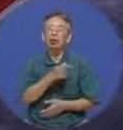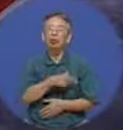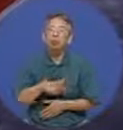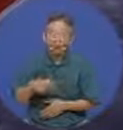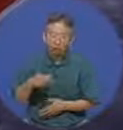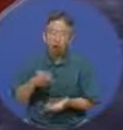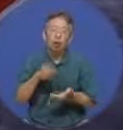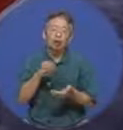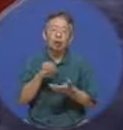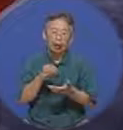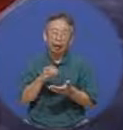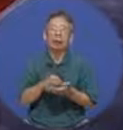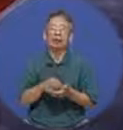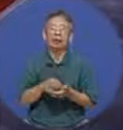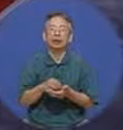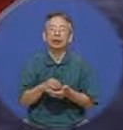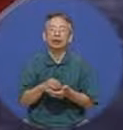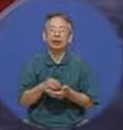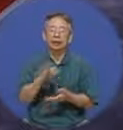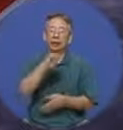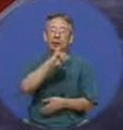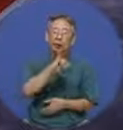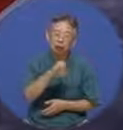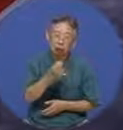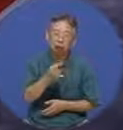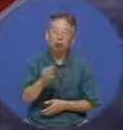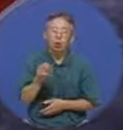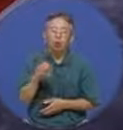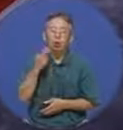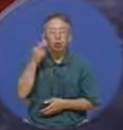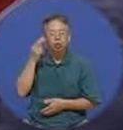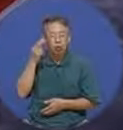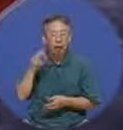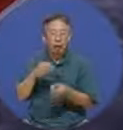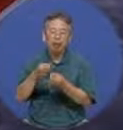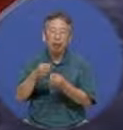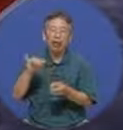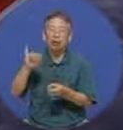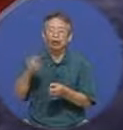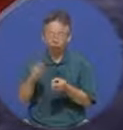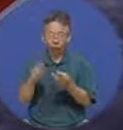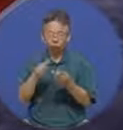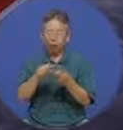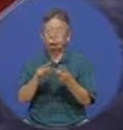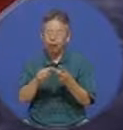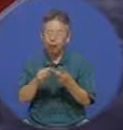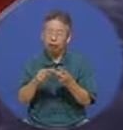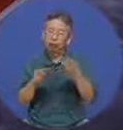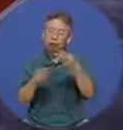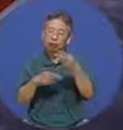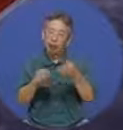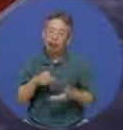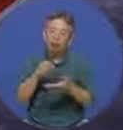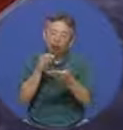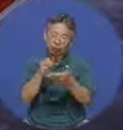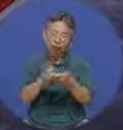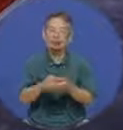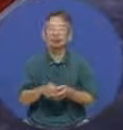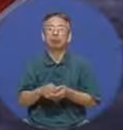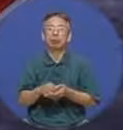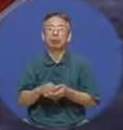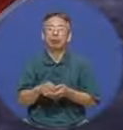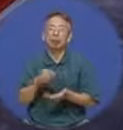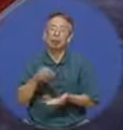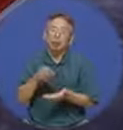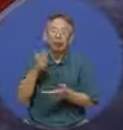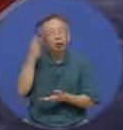お土産、本宮のしそジュースと梅みかんドリンクの2本をセットにしてお二人にプレゼントします。ではここでプレゼ